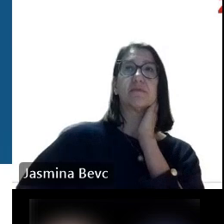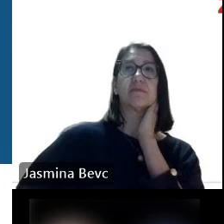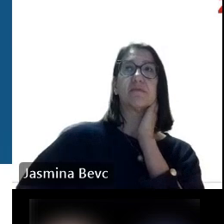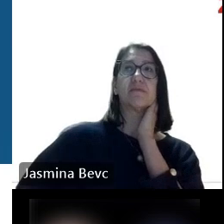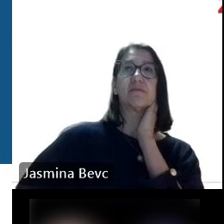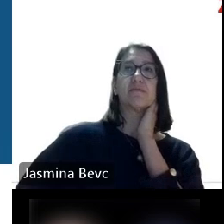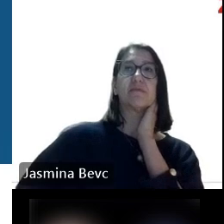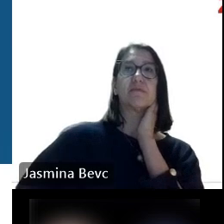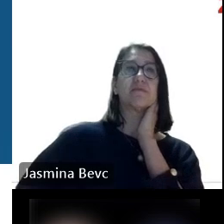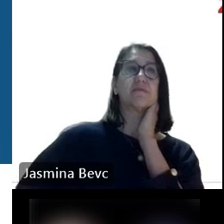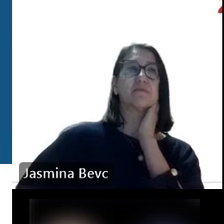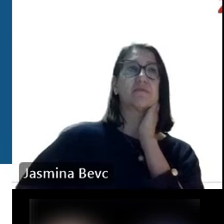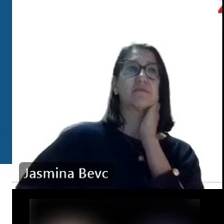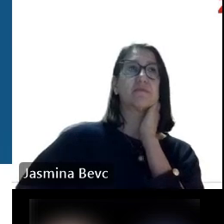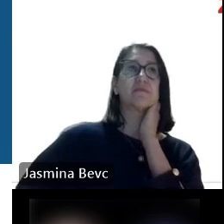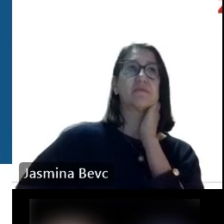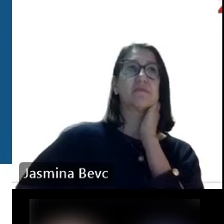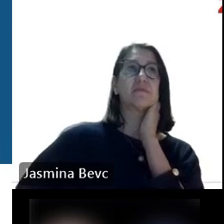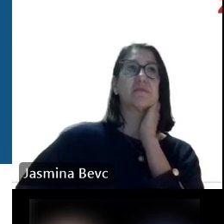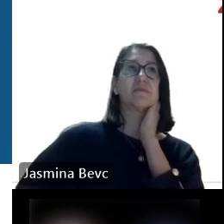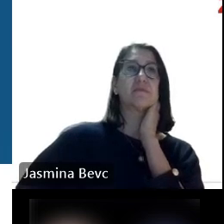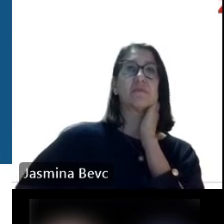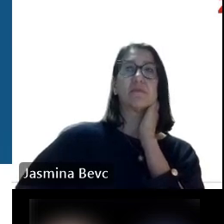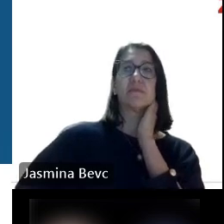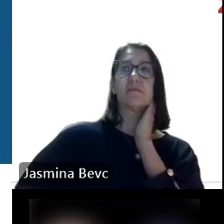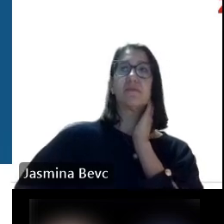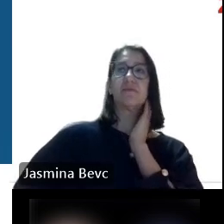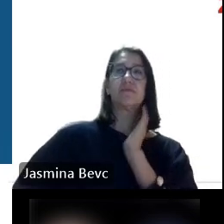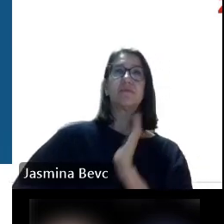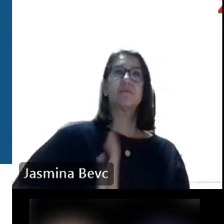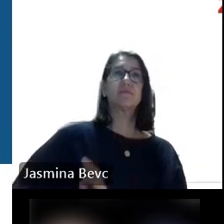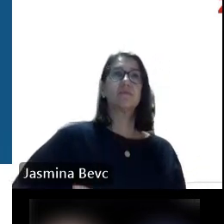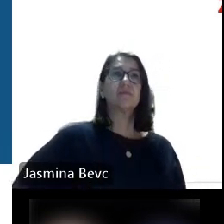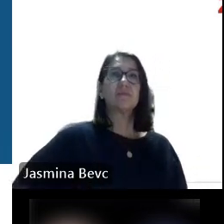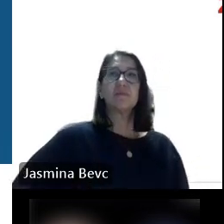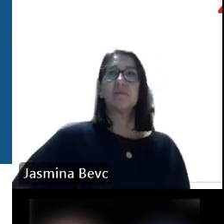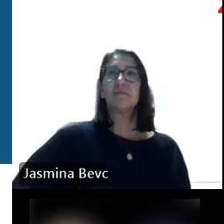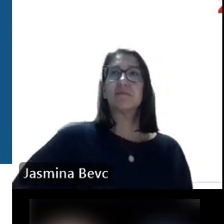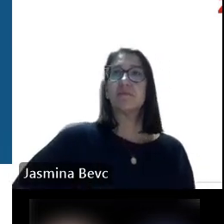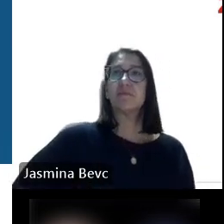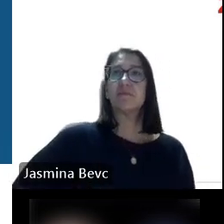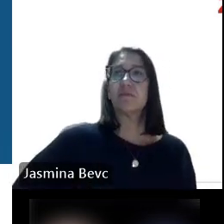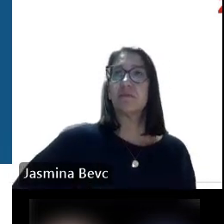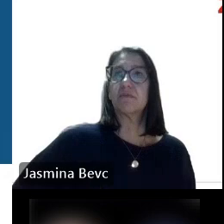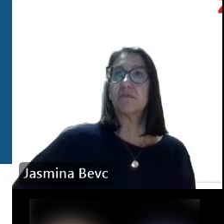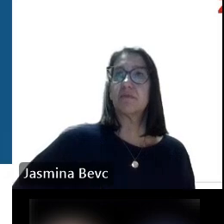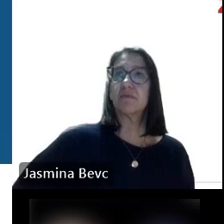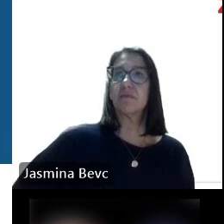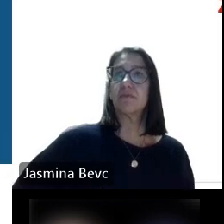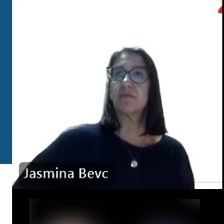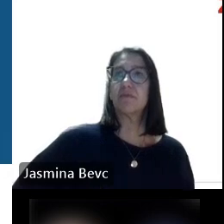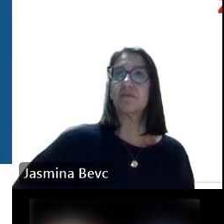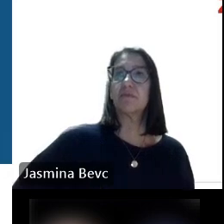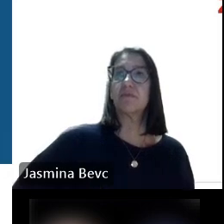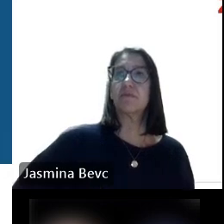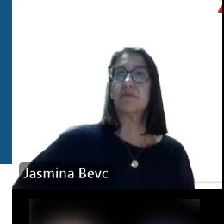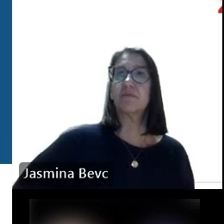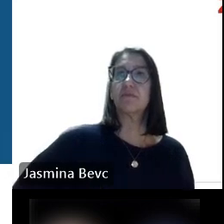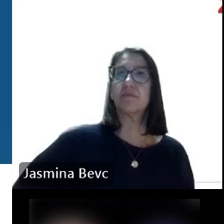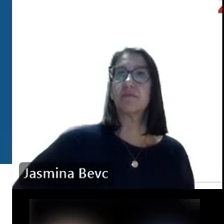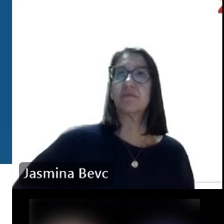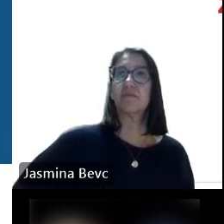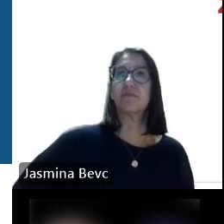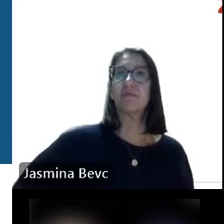veliko inštalirano moč v grelnih telesih, ali so radiatorji dovolj dimenzionirani, da bodo tudi pri temperaturi